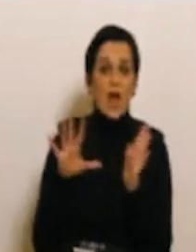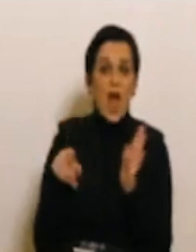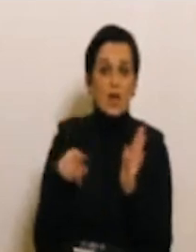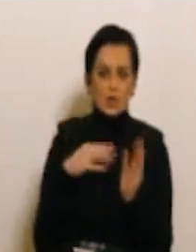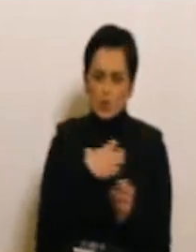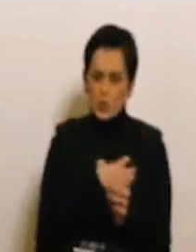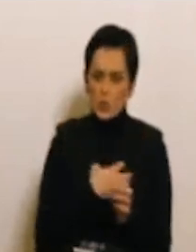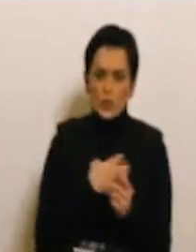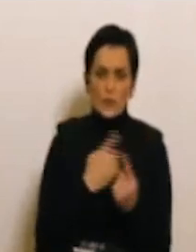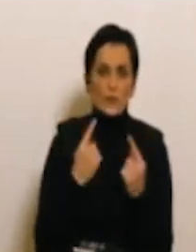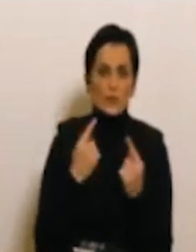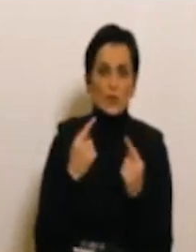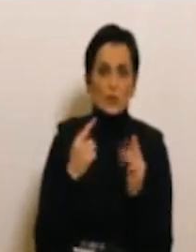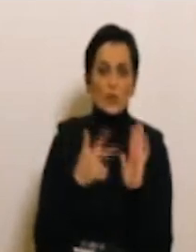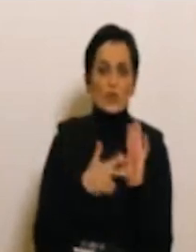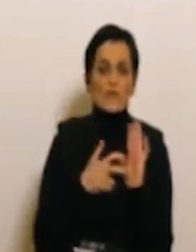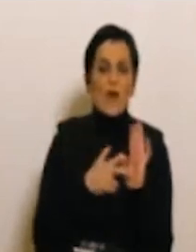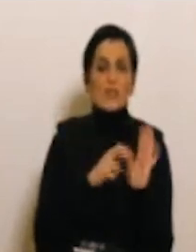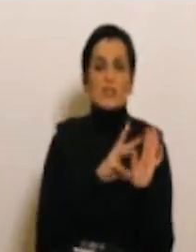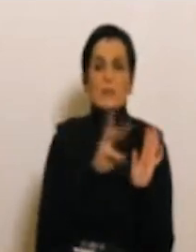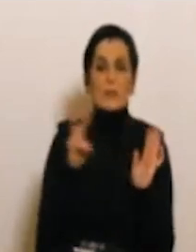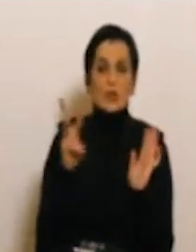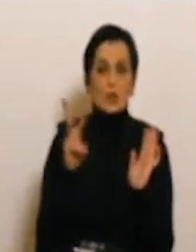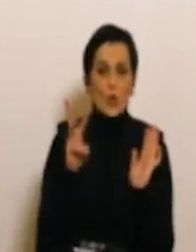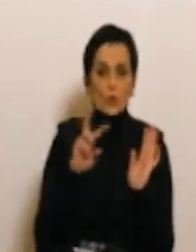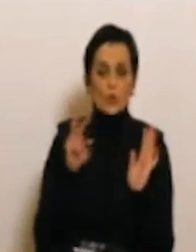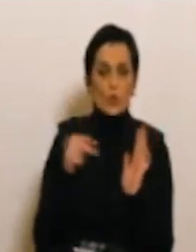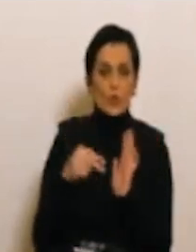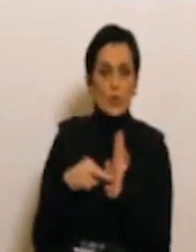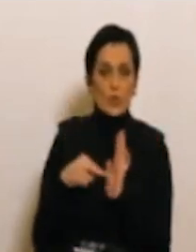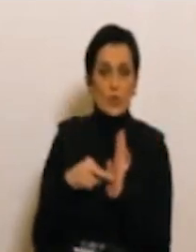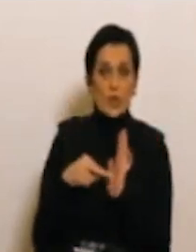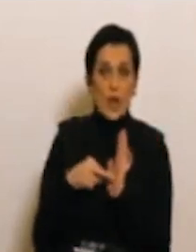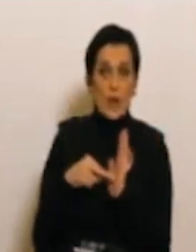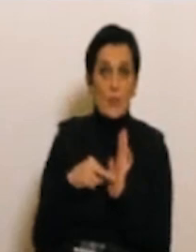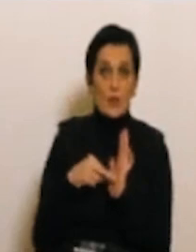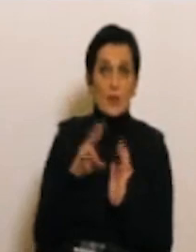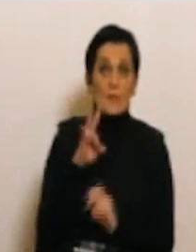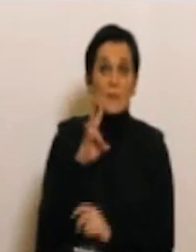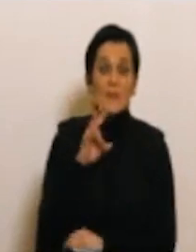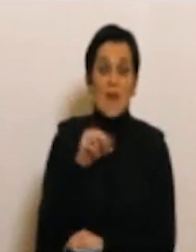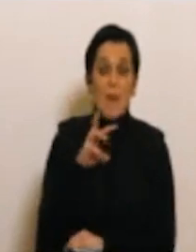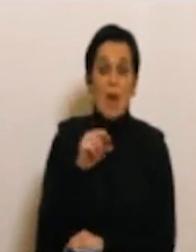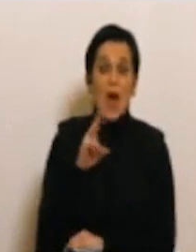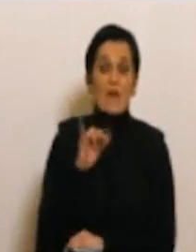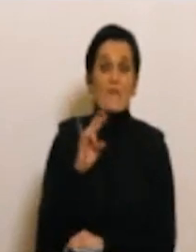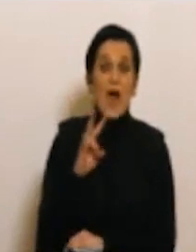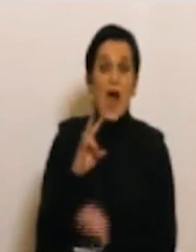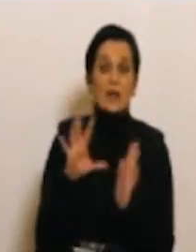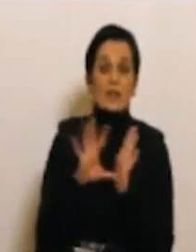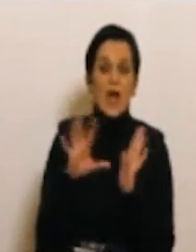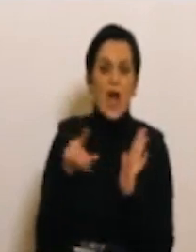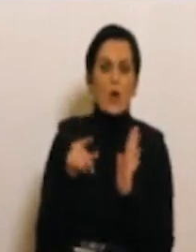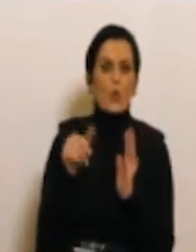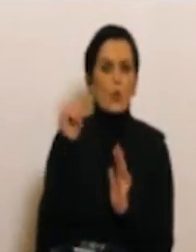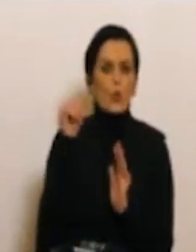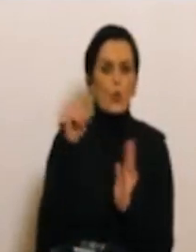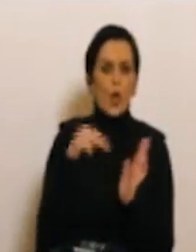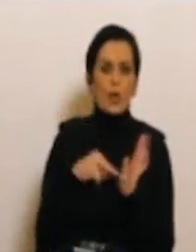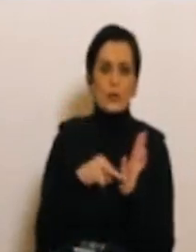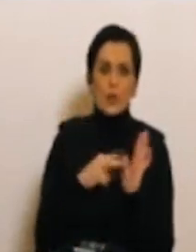პროექტია 800 მილიონი დოლარის ღირებულების, ხო? გარდა ამისა, ნამახვანჰესის უკან დგას დაახლოებით